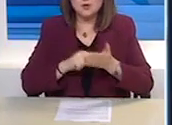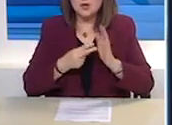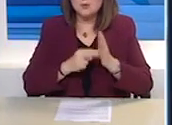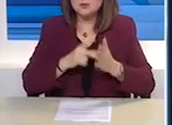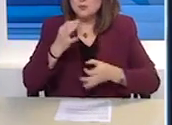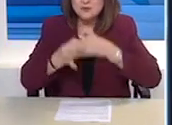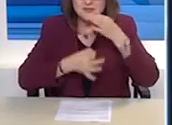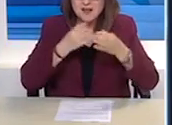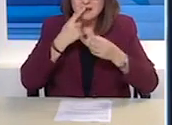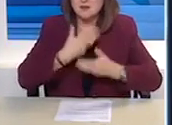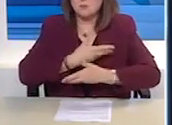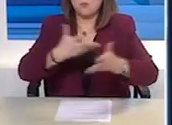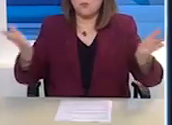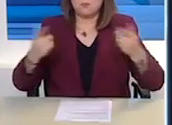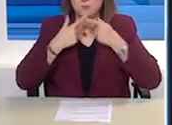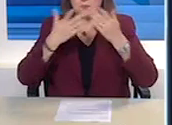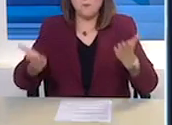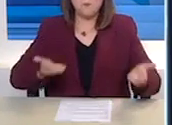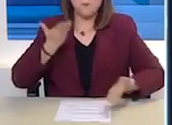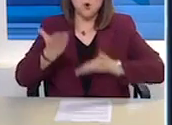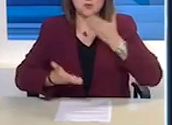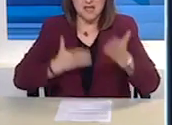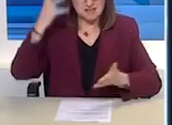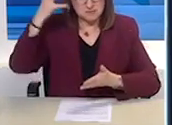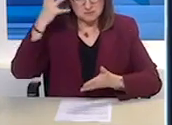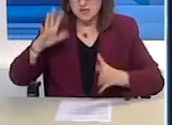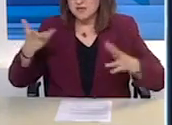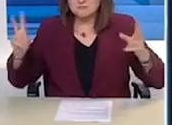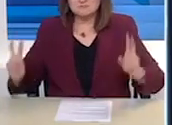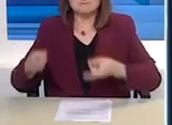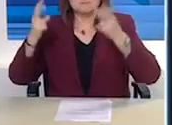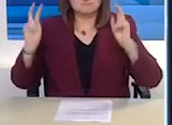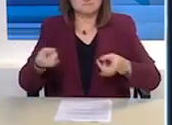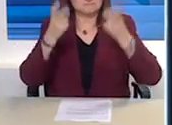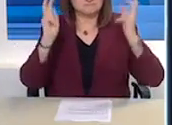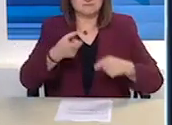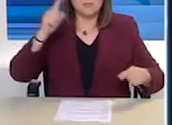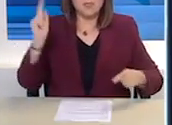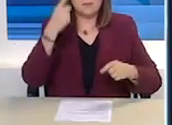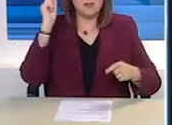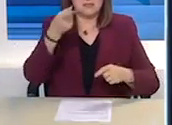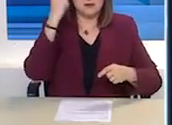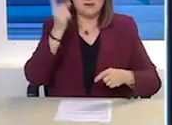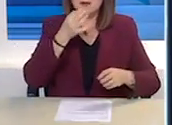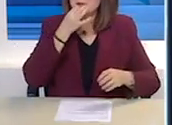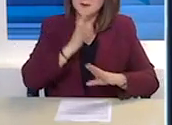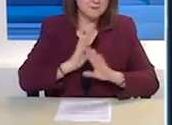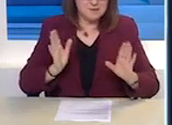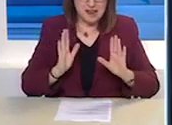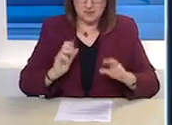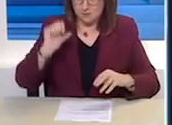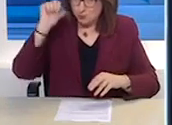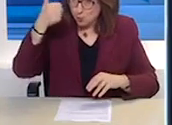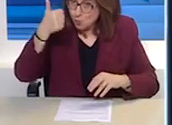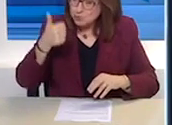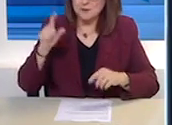ευρύ κοινό, επιστημονικών προτάσεων ή ευρημάτων για νέες μορφές διάγνωσης ή θεραπείας, πριν αυτές αξιολογηθούν με τα κριτήρια της